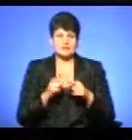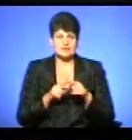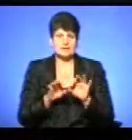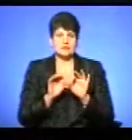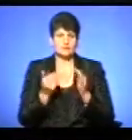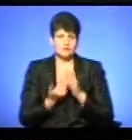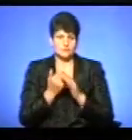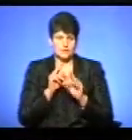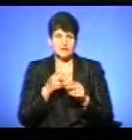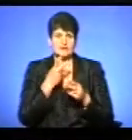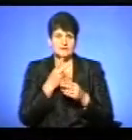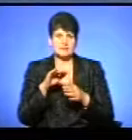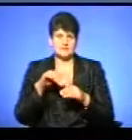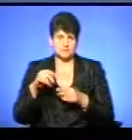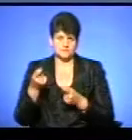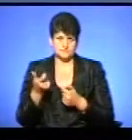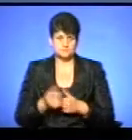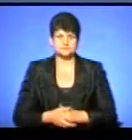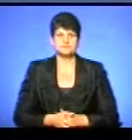Дивіться його пізніше у випуску.